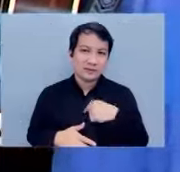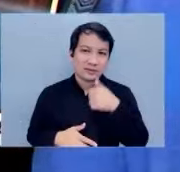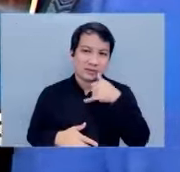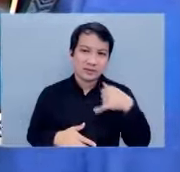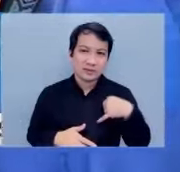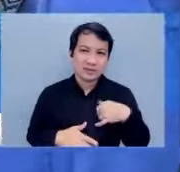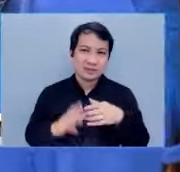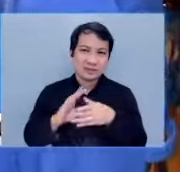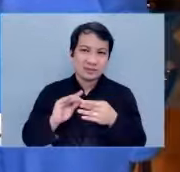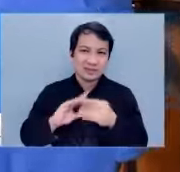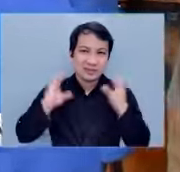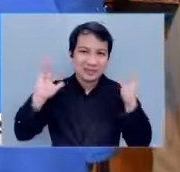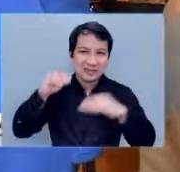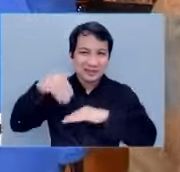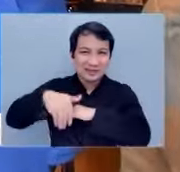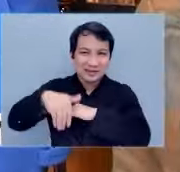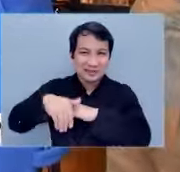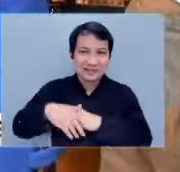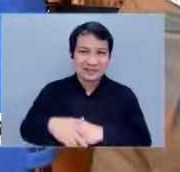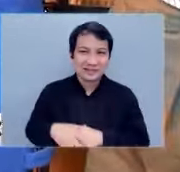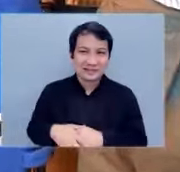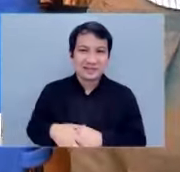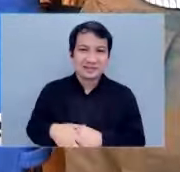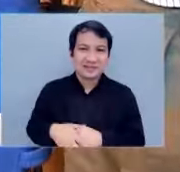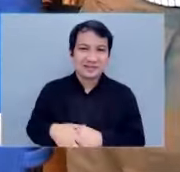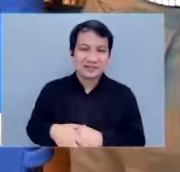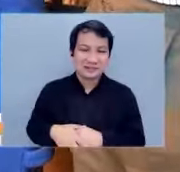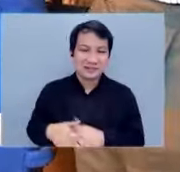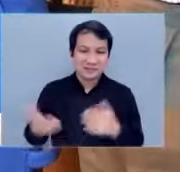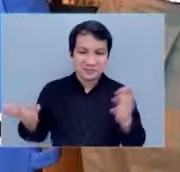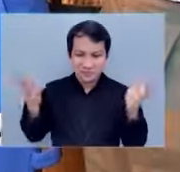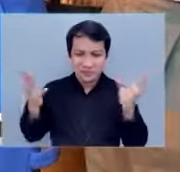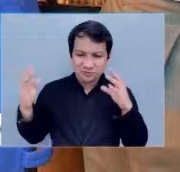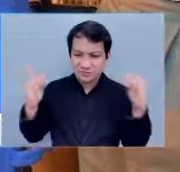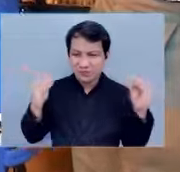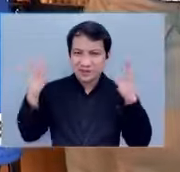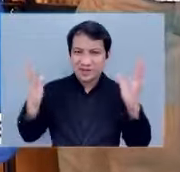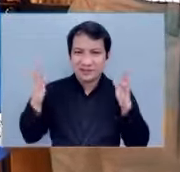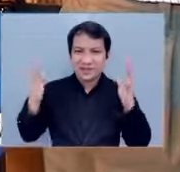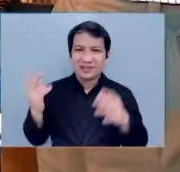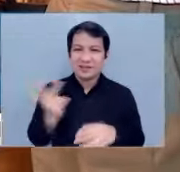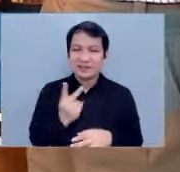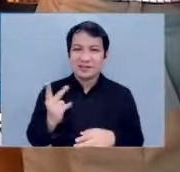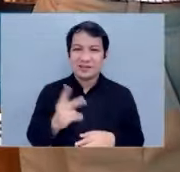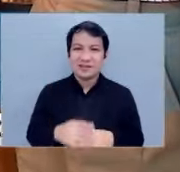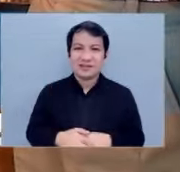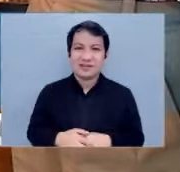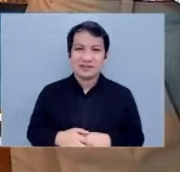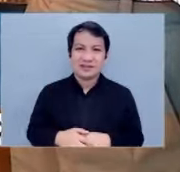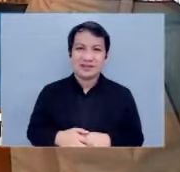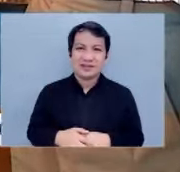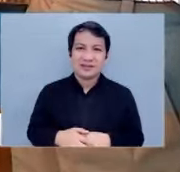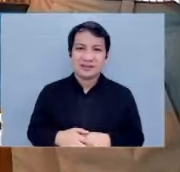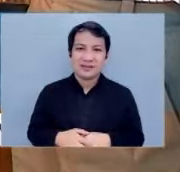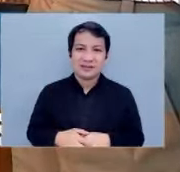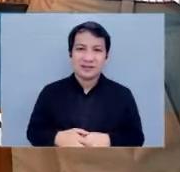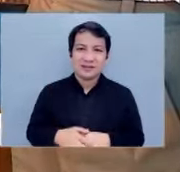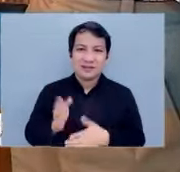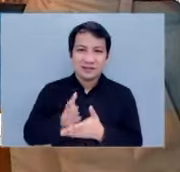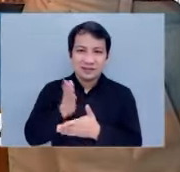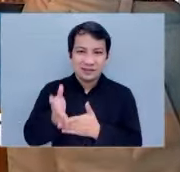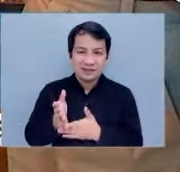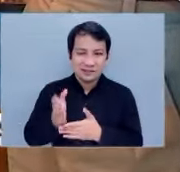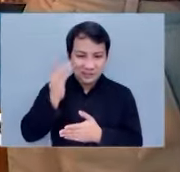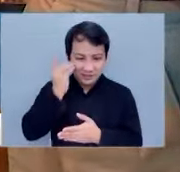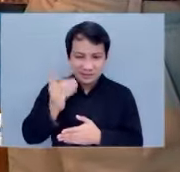ka. Talaga? Batuhan lang ka? Hindi, dumalo kasi kami sa bahay nila Ding Dong tsaka ni